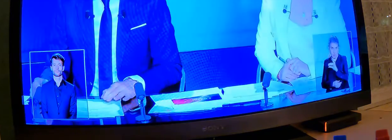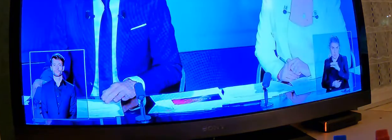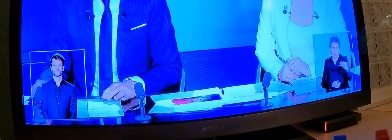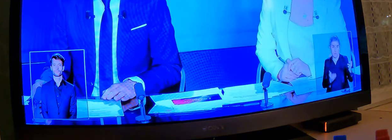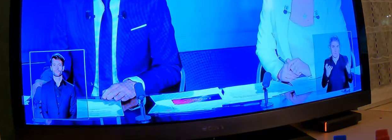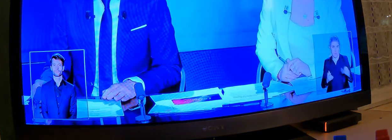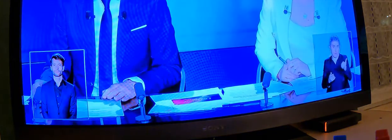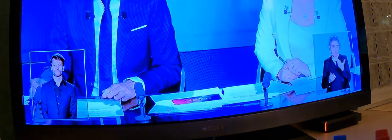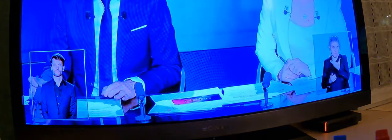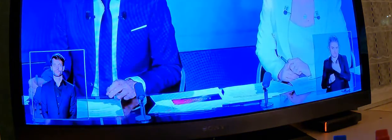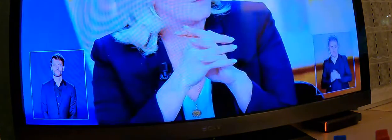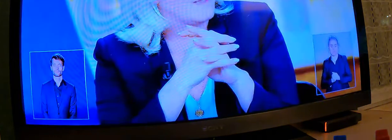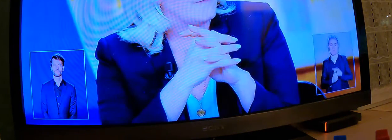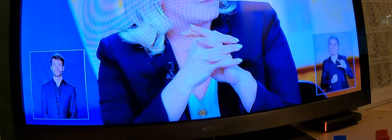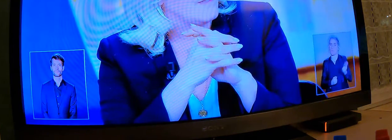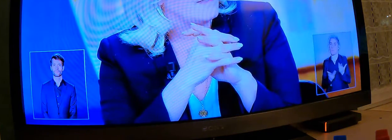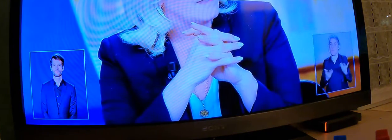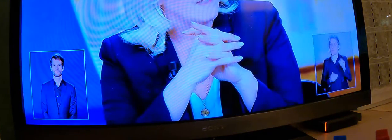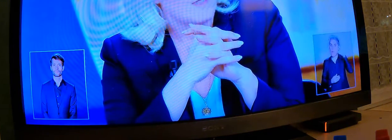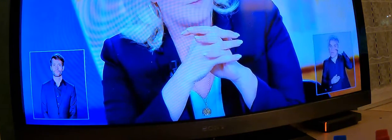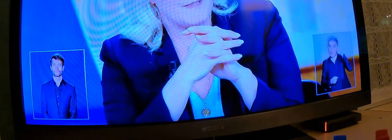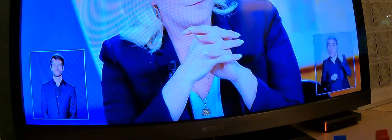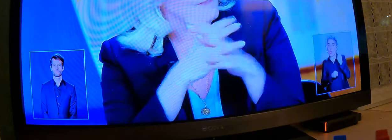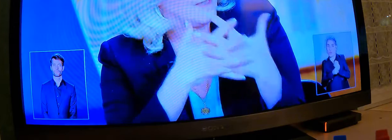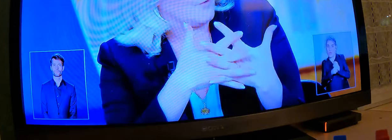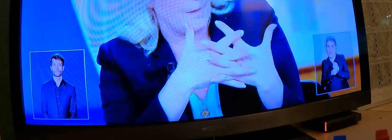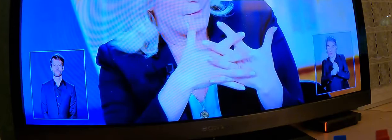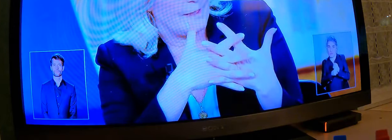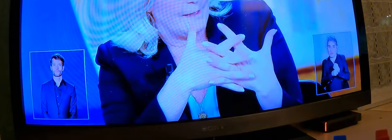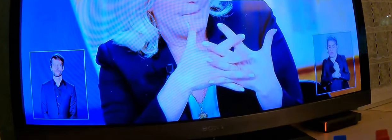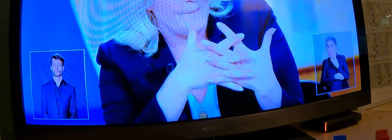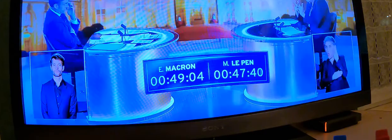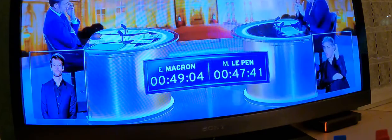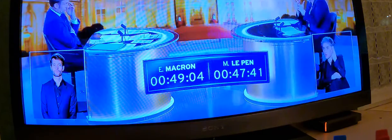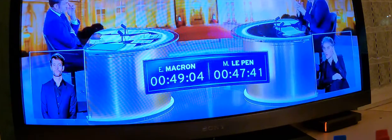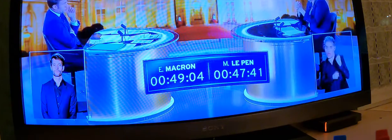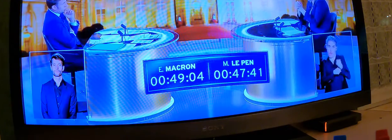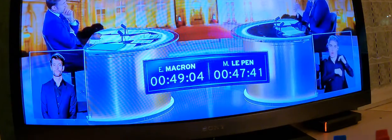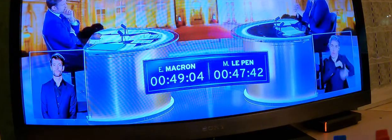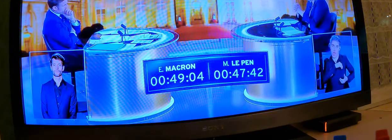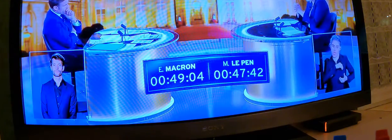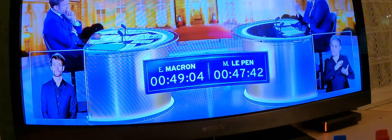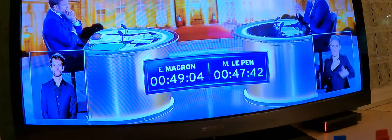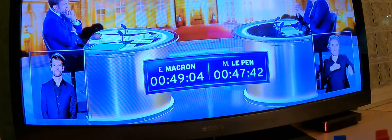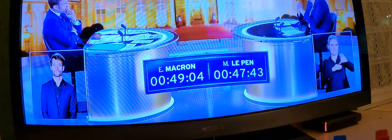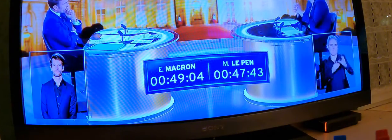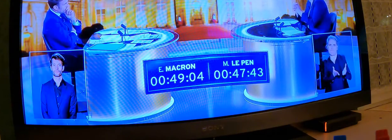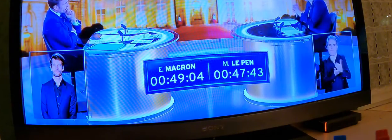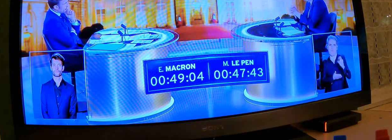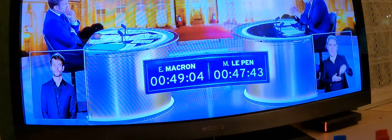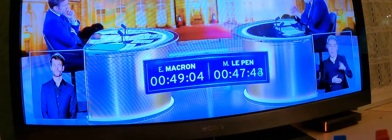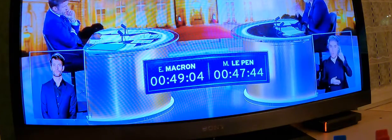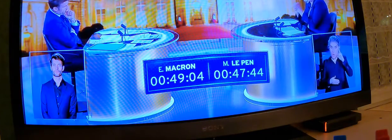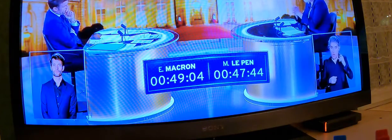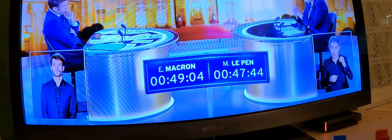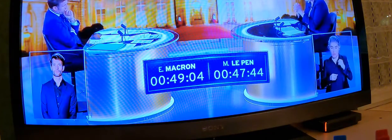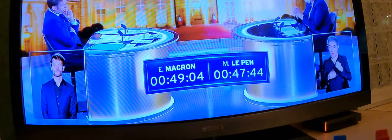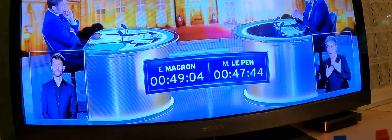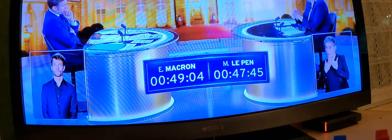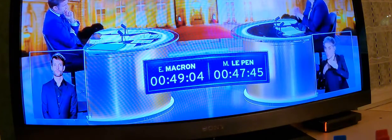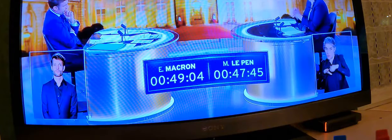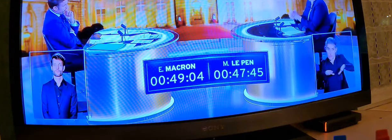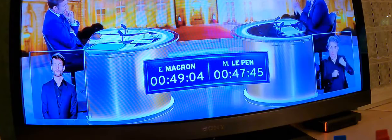choses. Deuxièmement, je souhaite que les étudiants qui travaillent soient aidés. Je pense qu'il faut qu'ils aient un complément de salaire. Parce que ceux qui travaillent, eh bien ils sont courageux. Parce qu'après